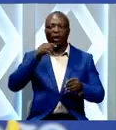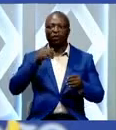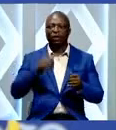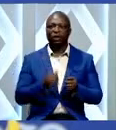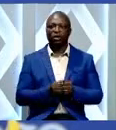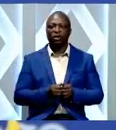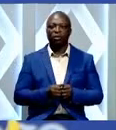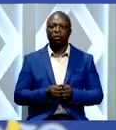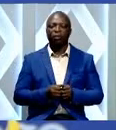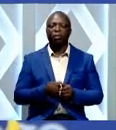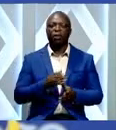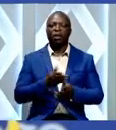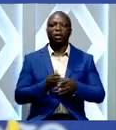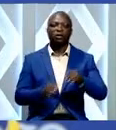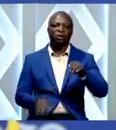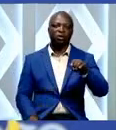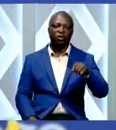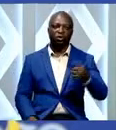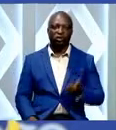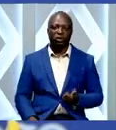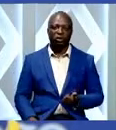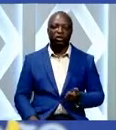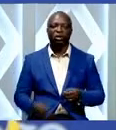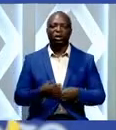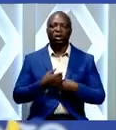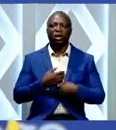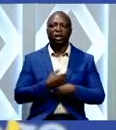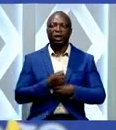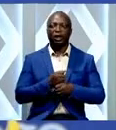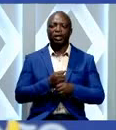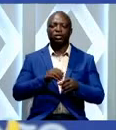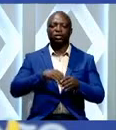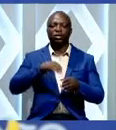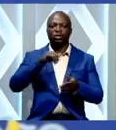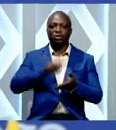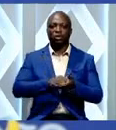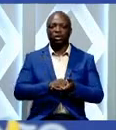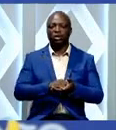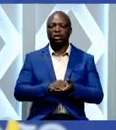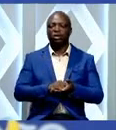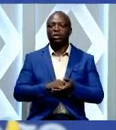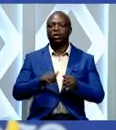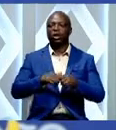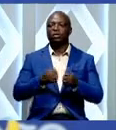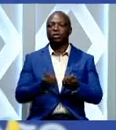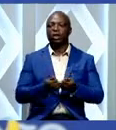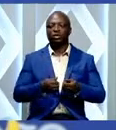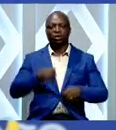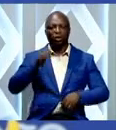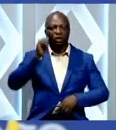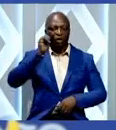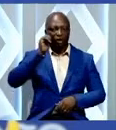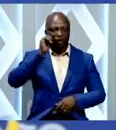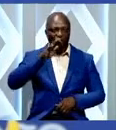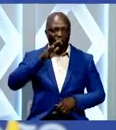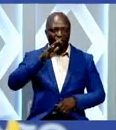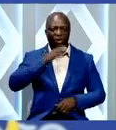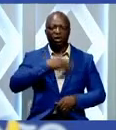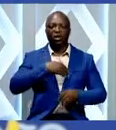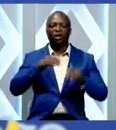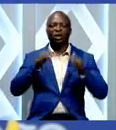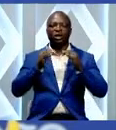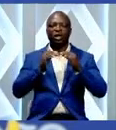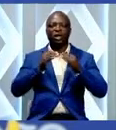travers, entre autres, la création en son sein d'une association des femmes et l'égalité